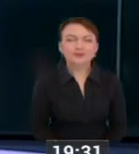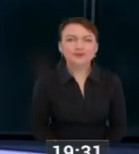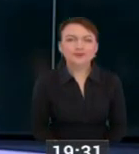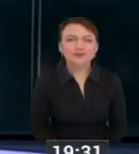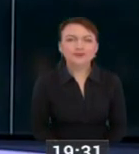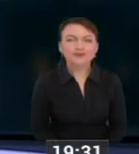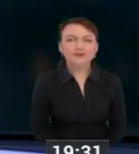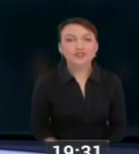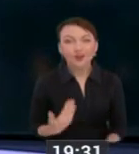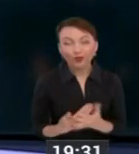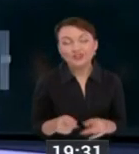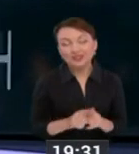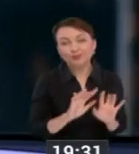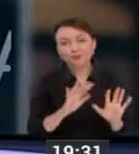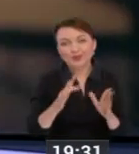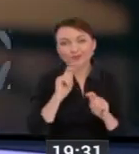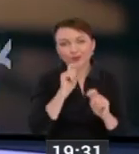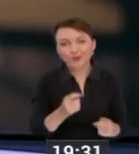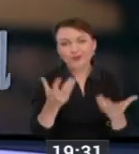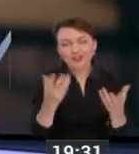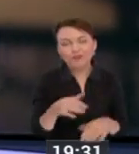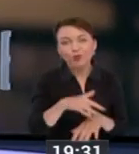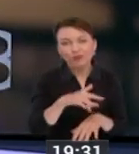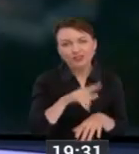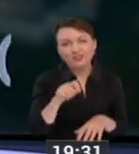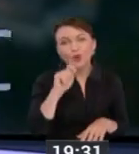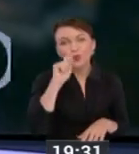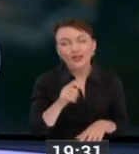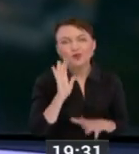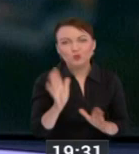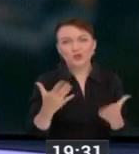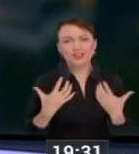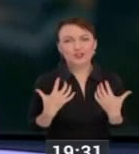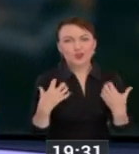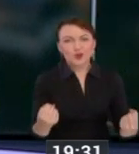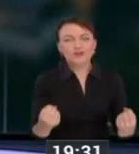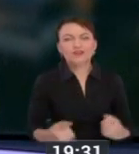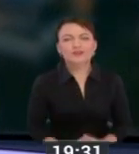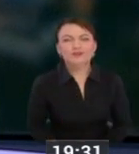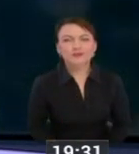Ось такі події подарував нам день. Боливайте за українців і будьте здорові!